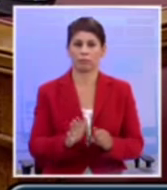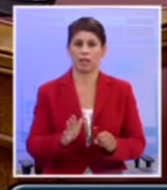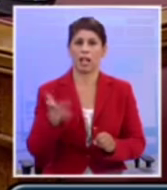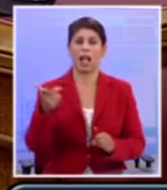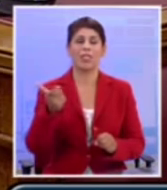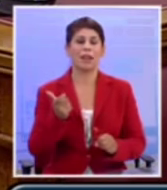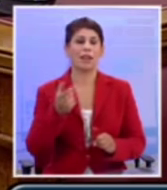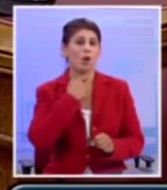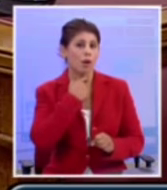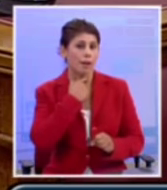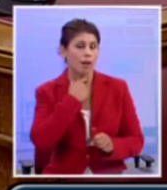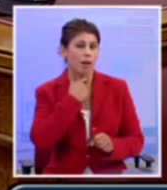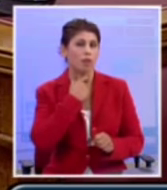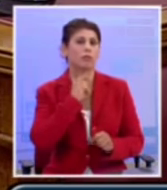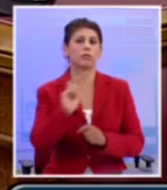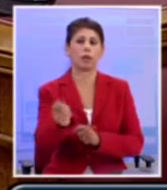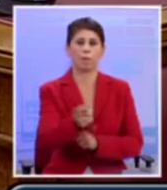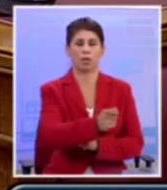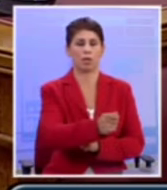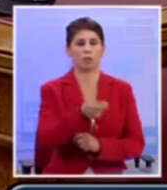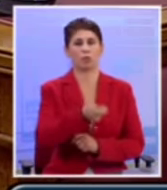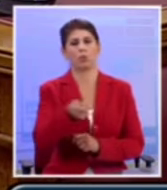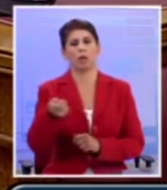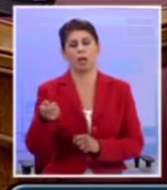δανειακών αναγκών για την αποπληρωμή του χρέους